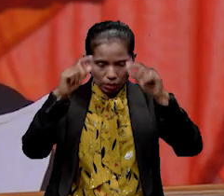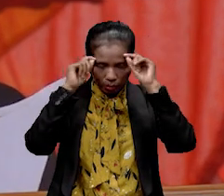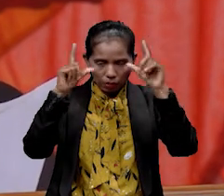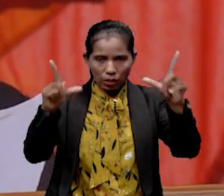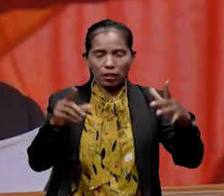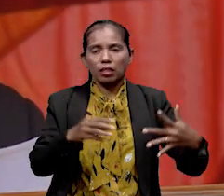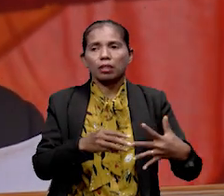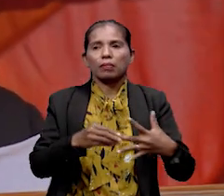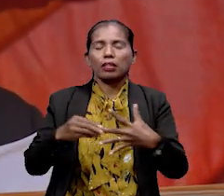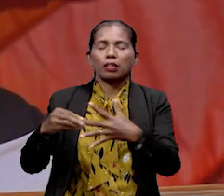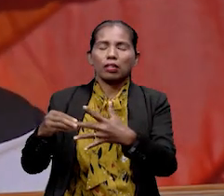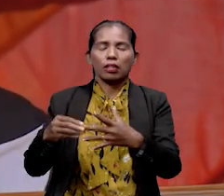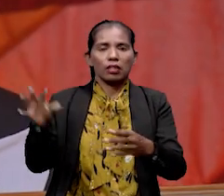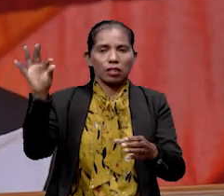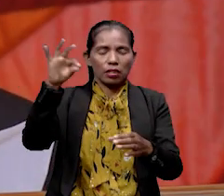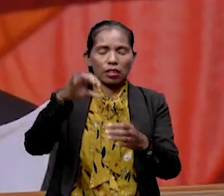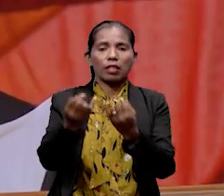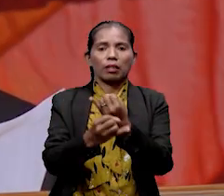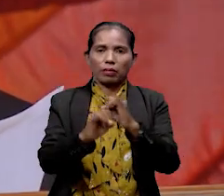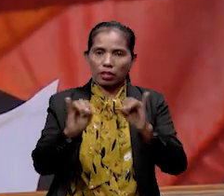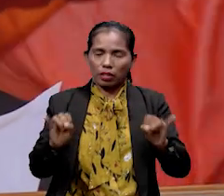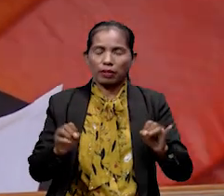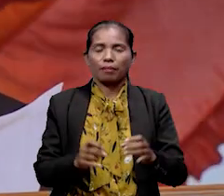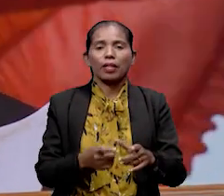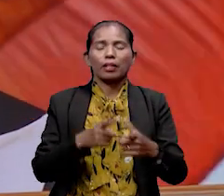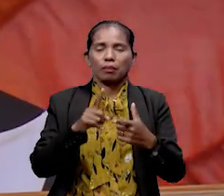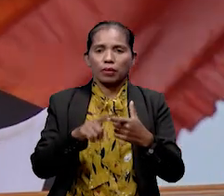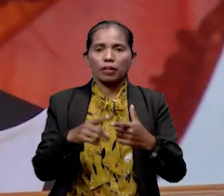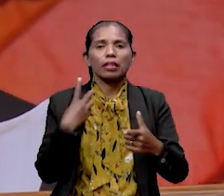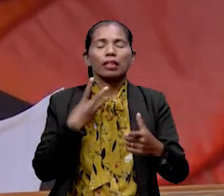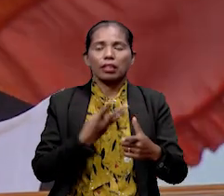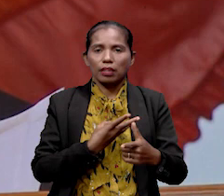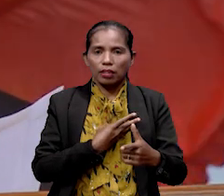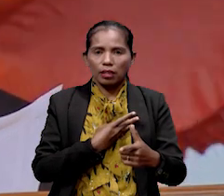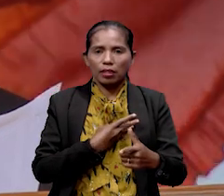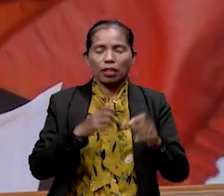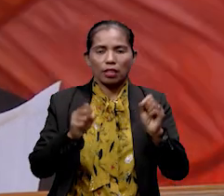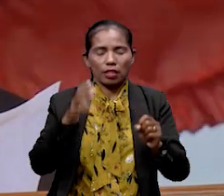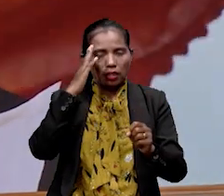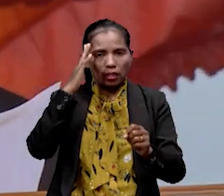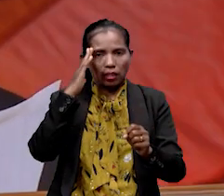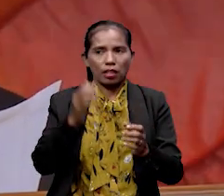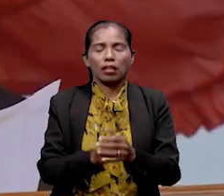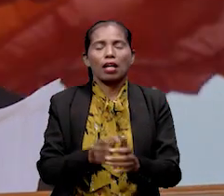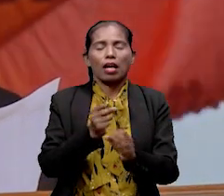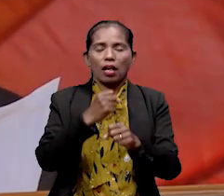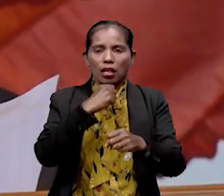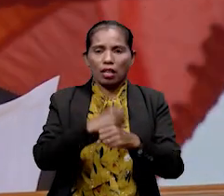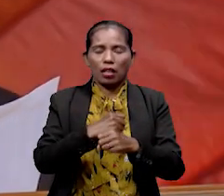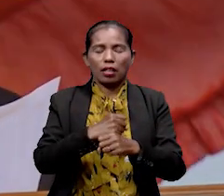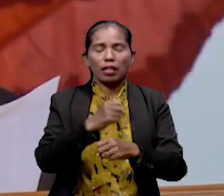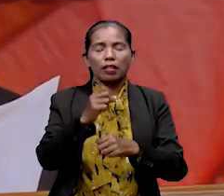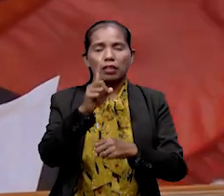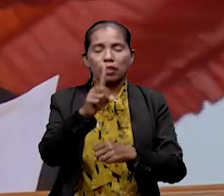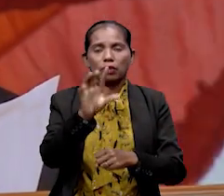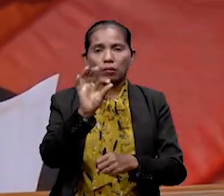Husi referendum ini. Ikus mai eterrealize duni referendum deve halau ia